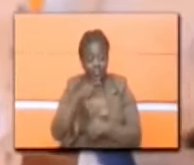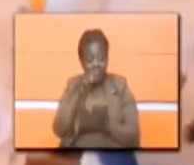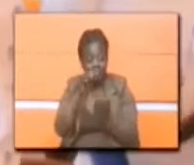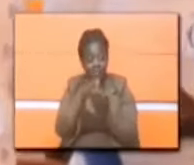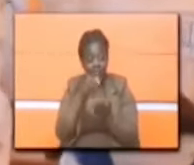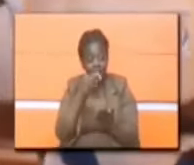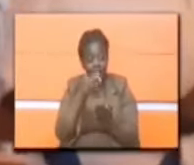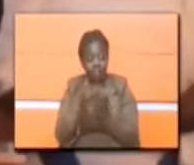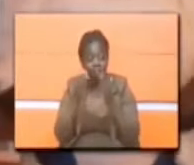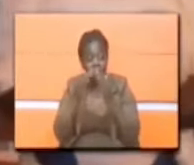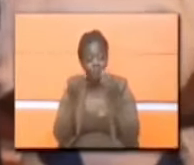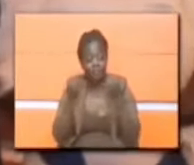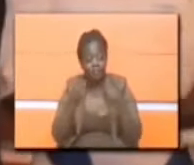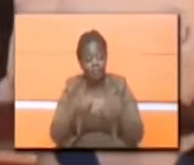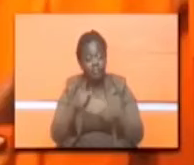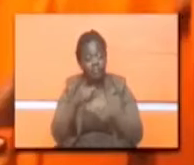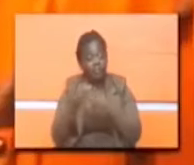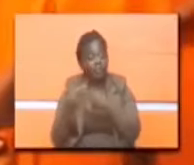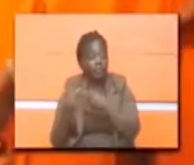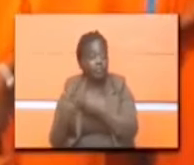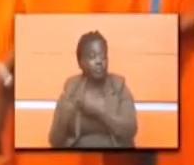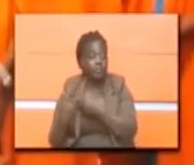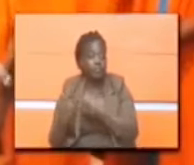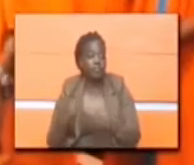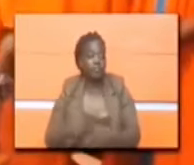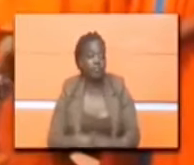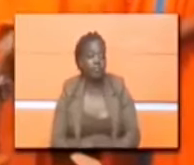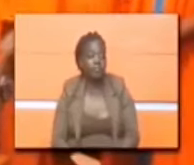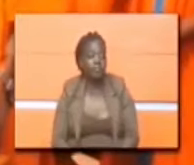amalungi nga batuukiriza obuvunaanyizibwa bwabwe.